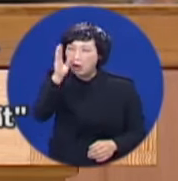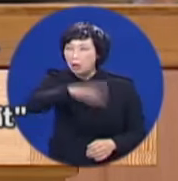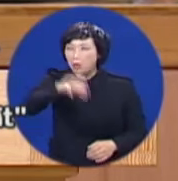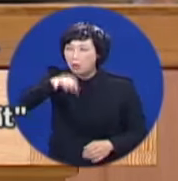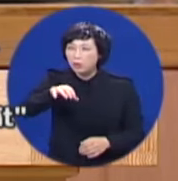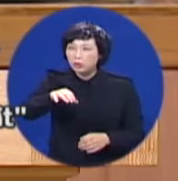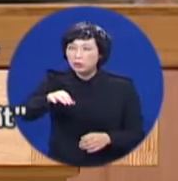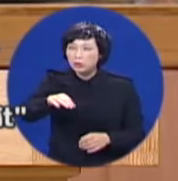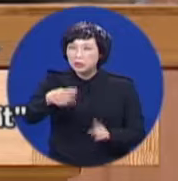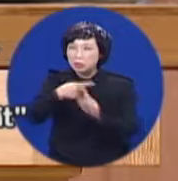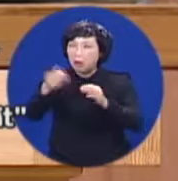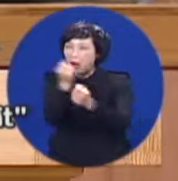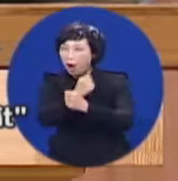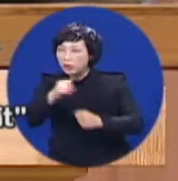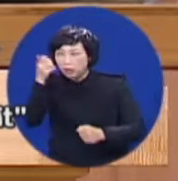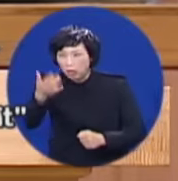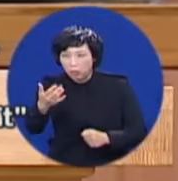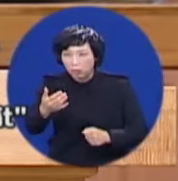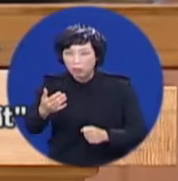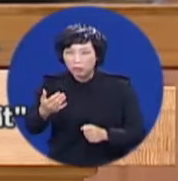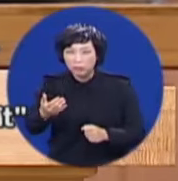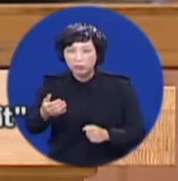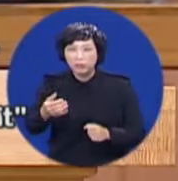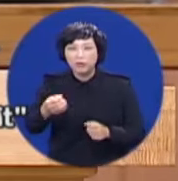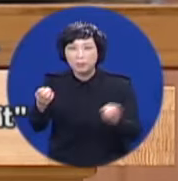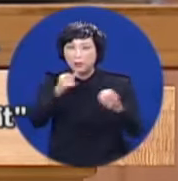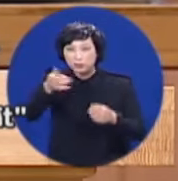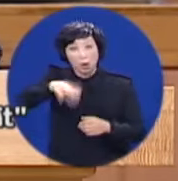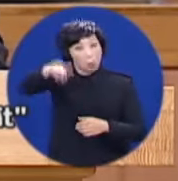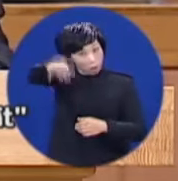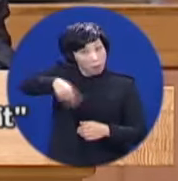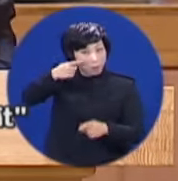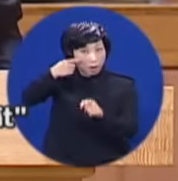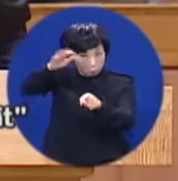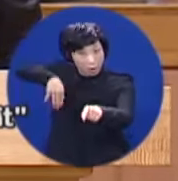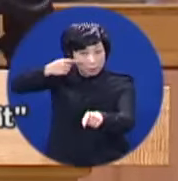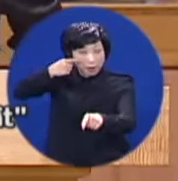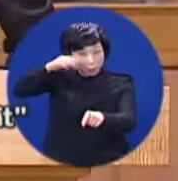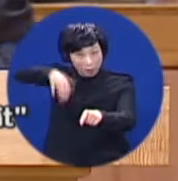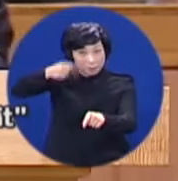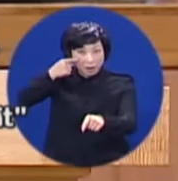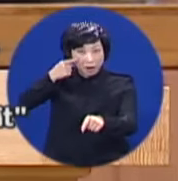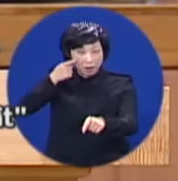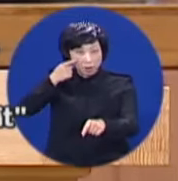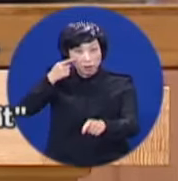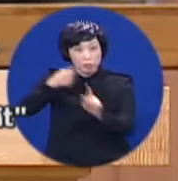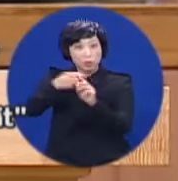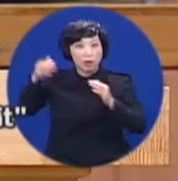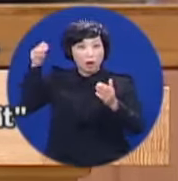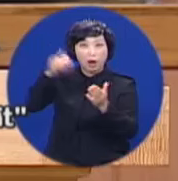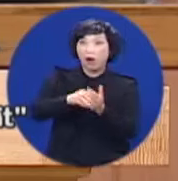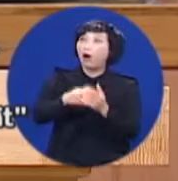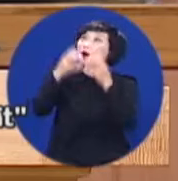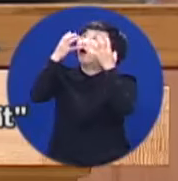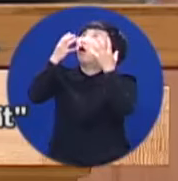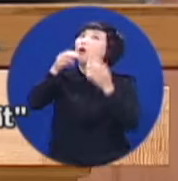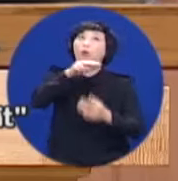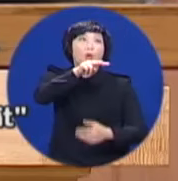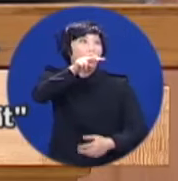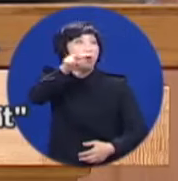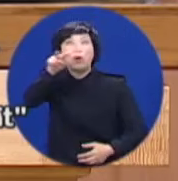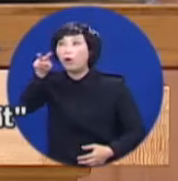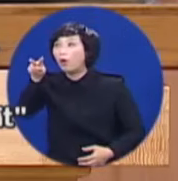놀래요. 와봐라. 와봐. 와봐. 응? 네가 보고